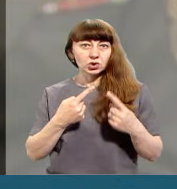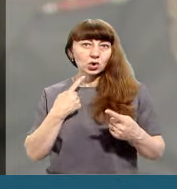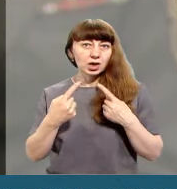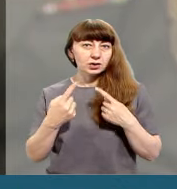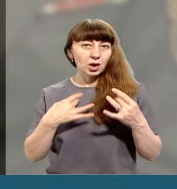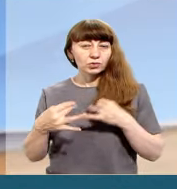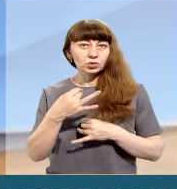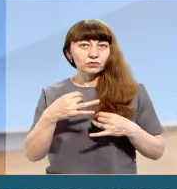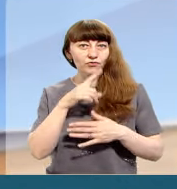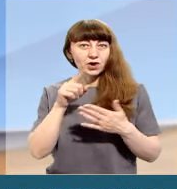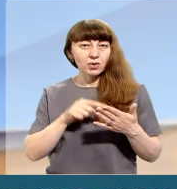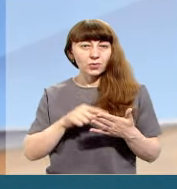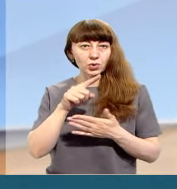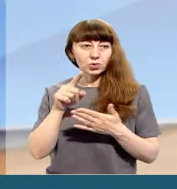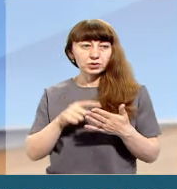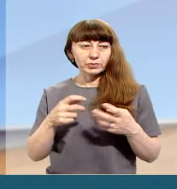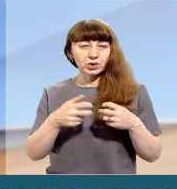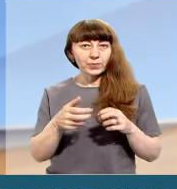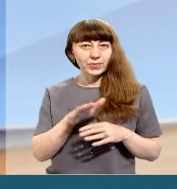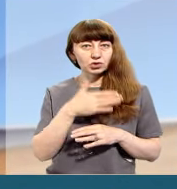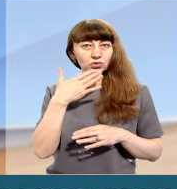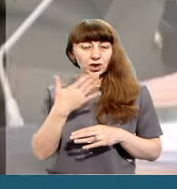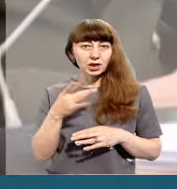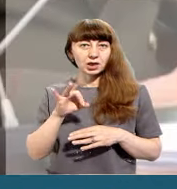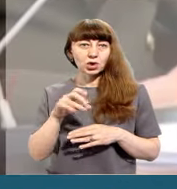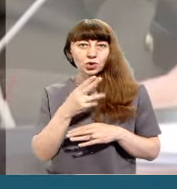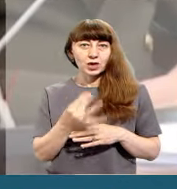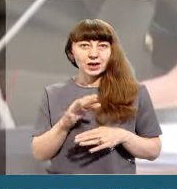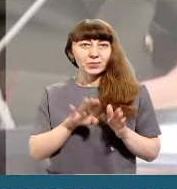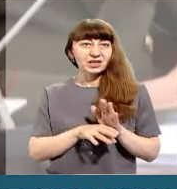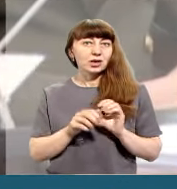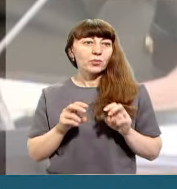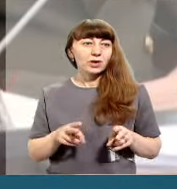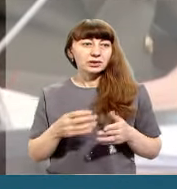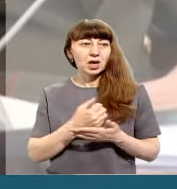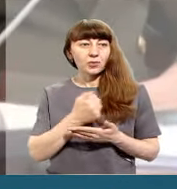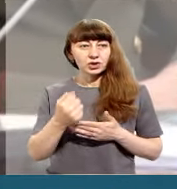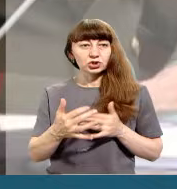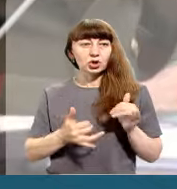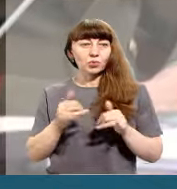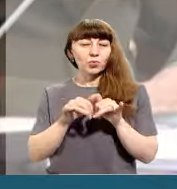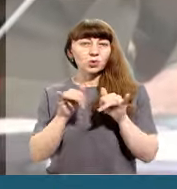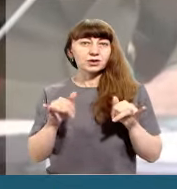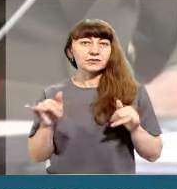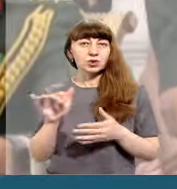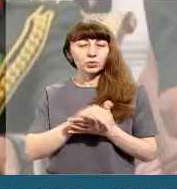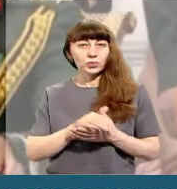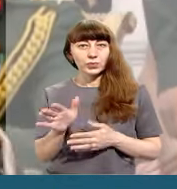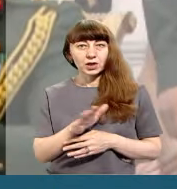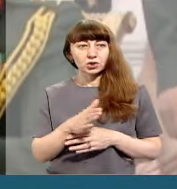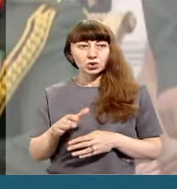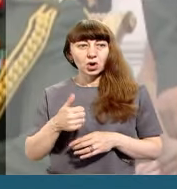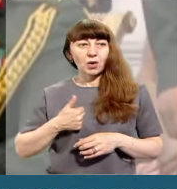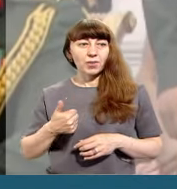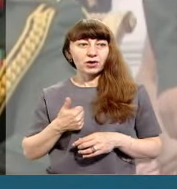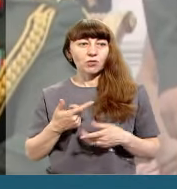ключе обсуждена актуальная проблематика международной и региональной безопасности. Определены шаги по развитию сотрудничества между